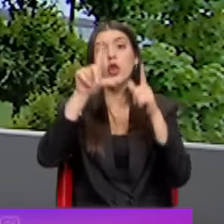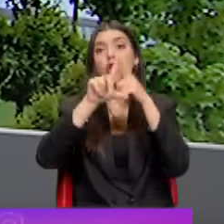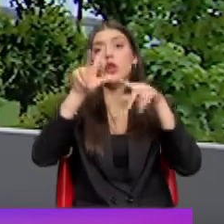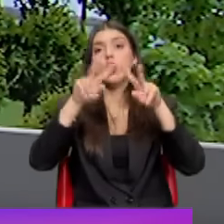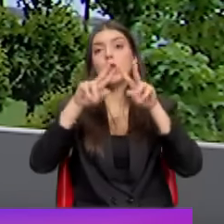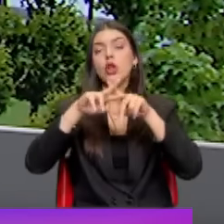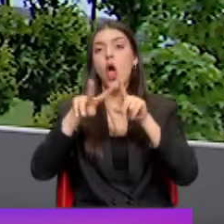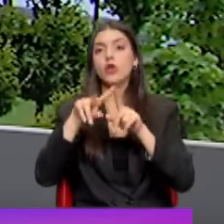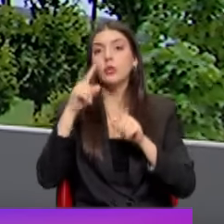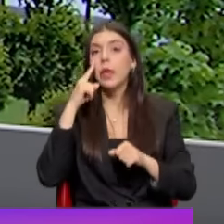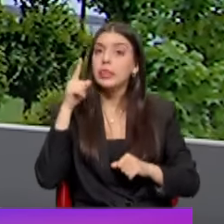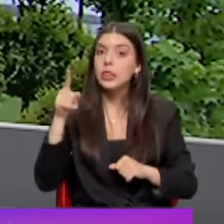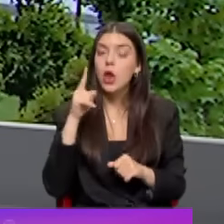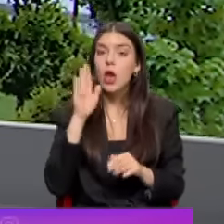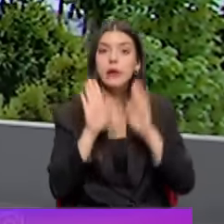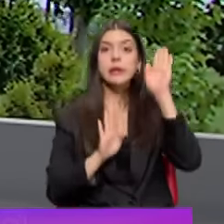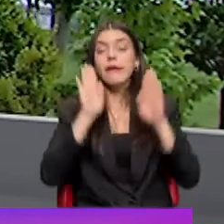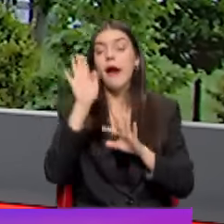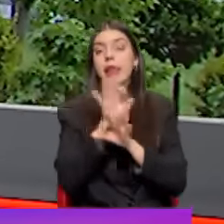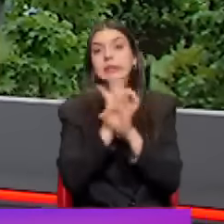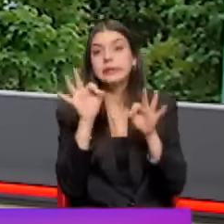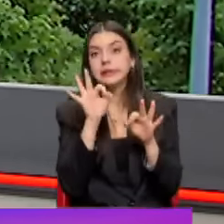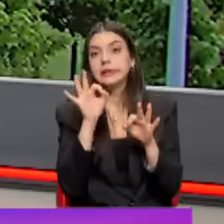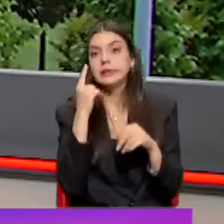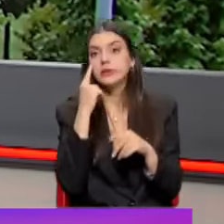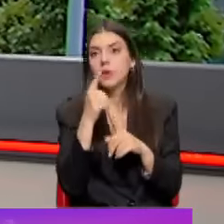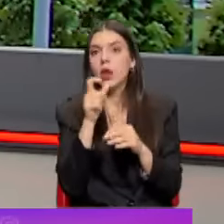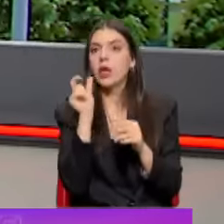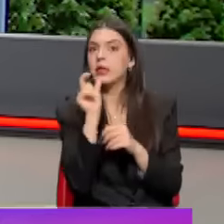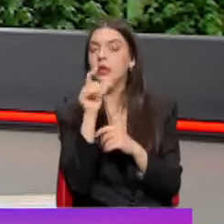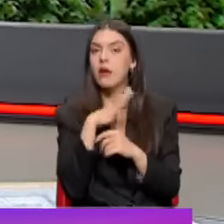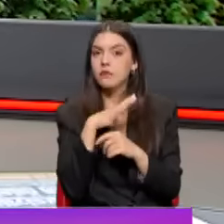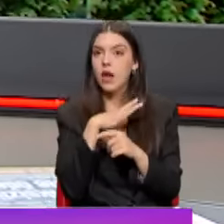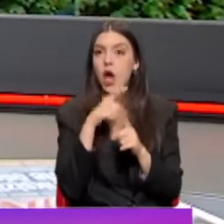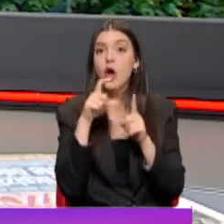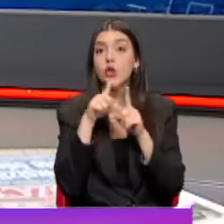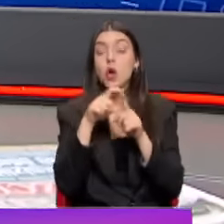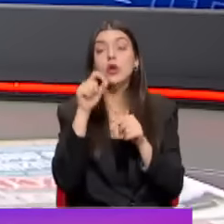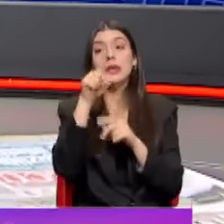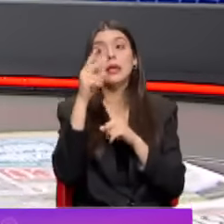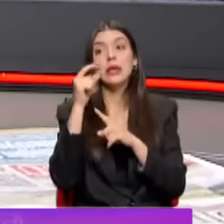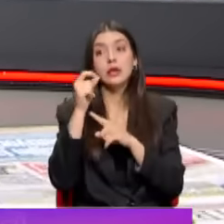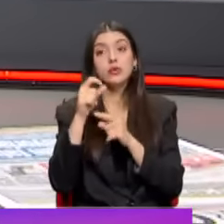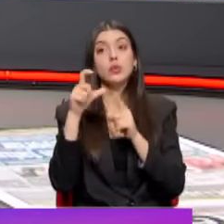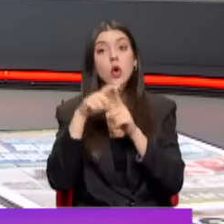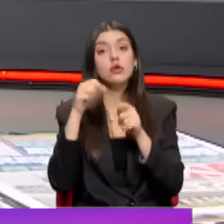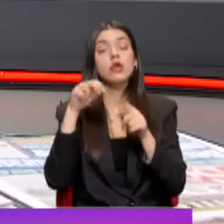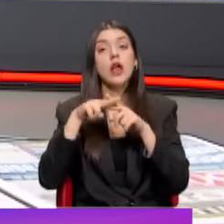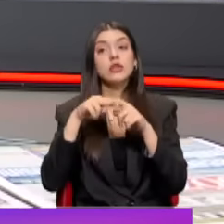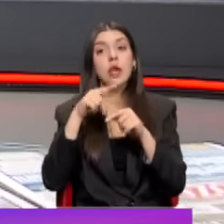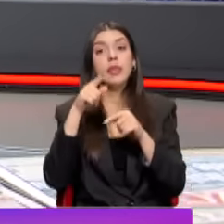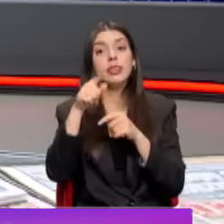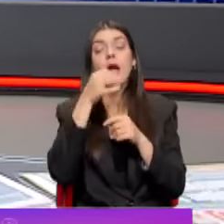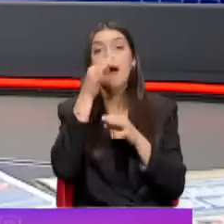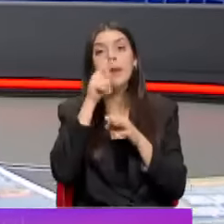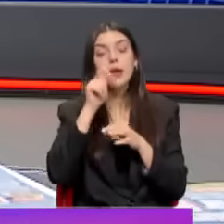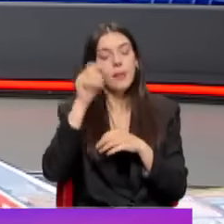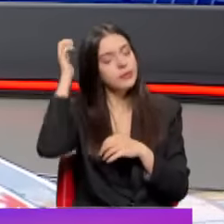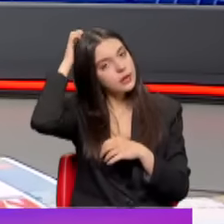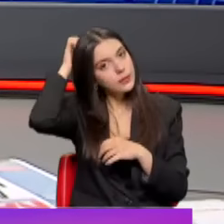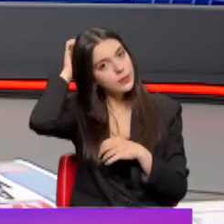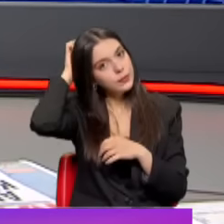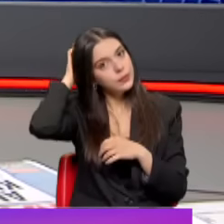ihalesiz iddiası doğuçev ledden Alican Uludağ yaptı bu haberi Eee Ayhan Bora Kaplan'ın lüks